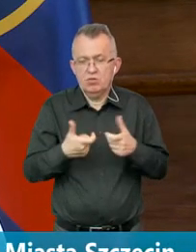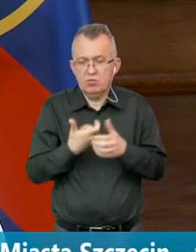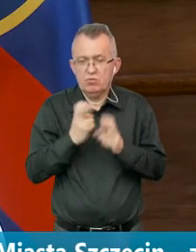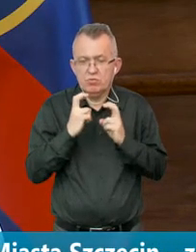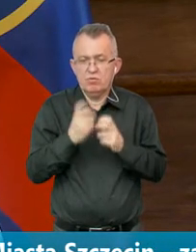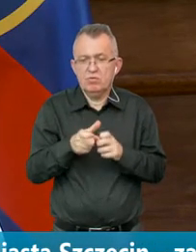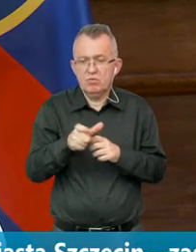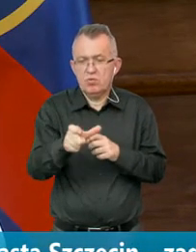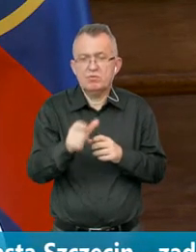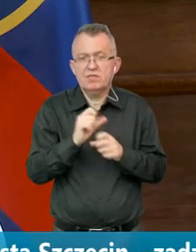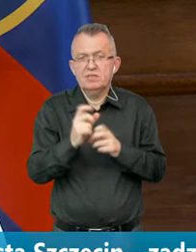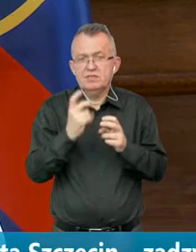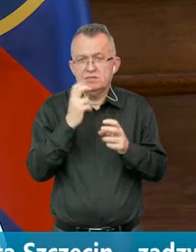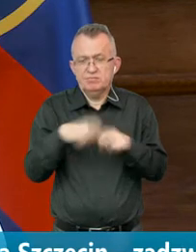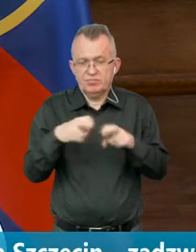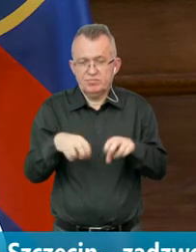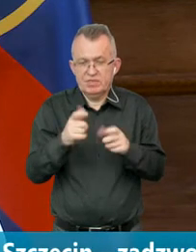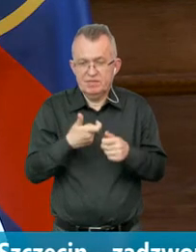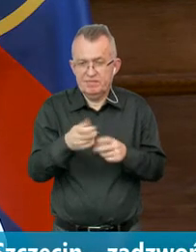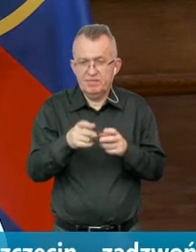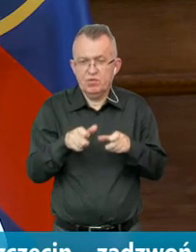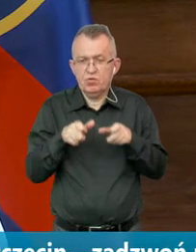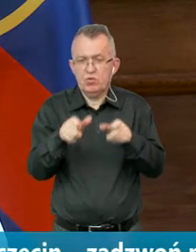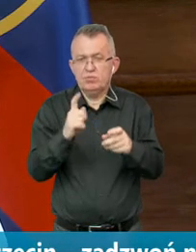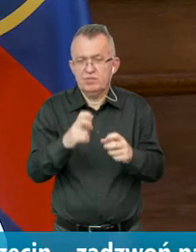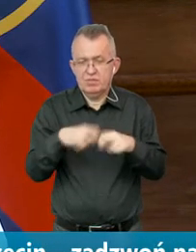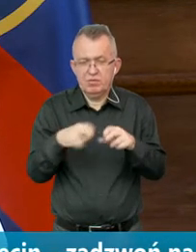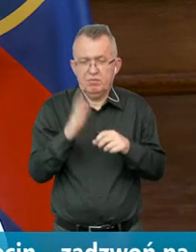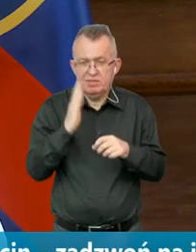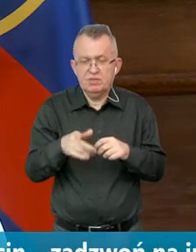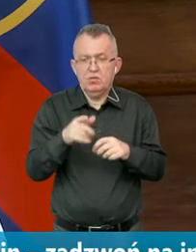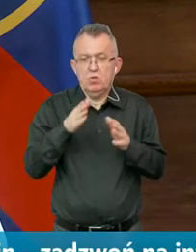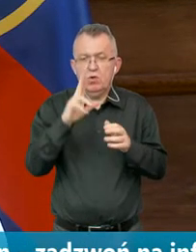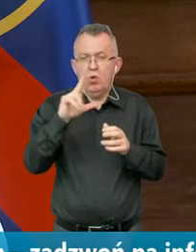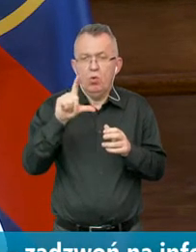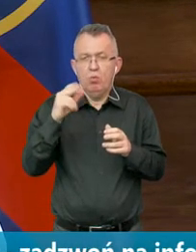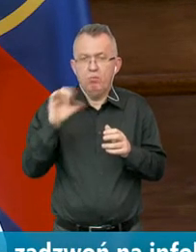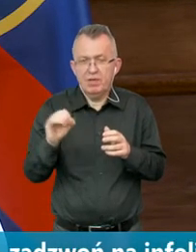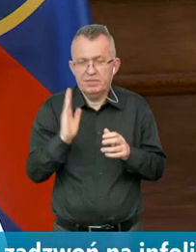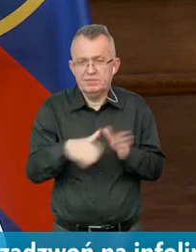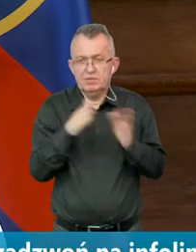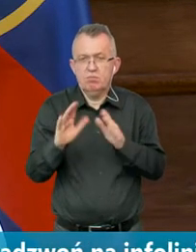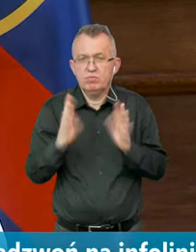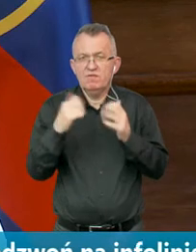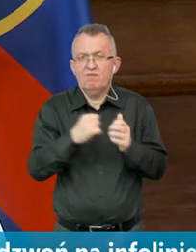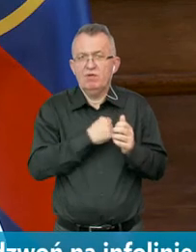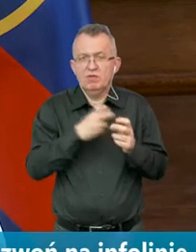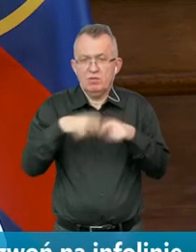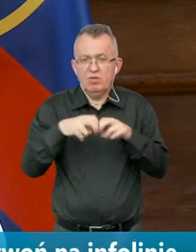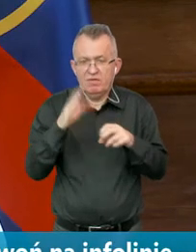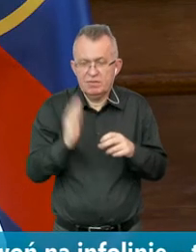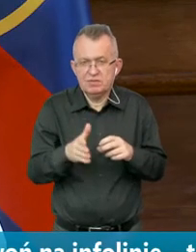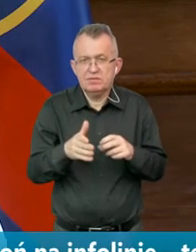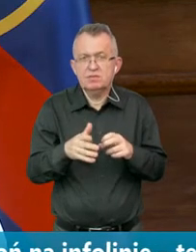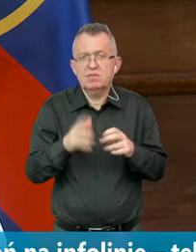jest pierwsze nasze zadanie i za chwilę będzie też Kolumba i będzie też Powstańców Wielkopolskich remontowana, więc